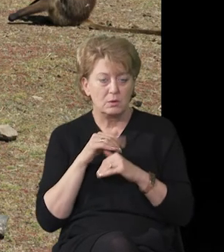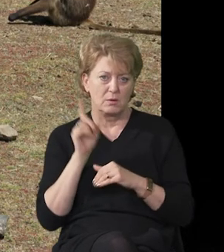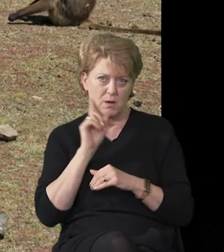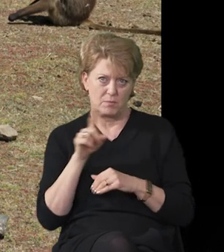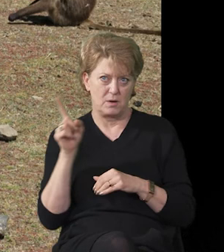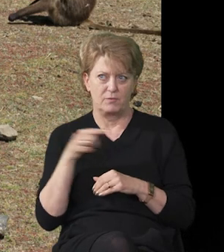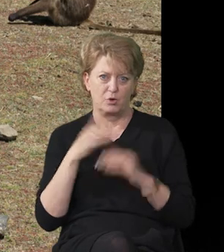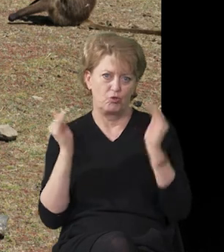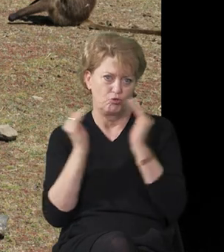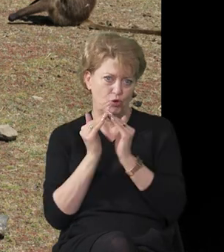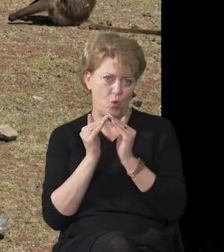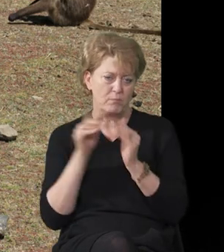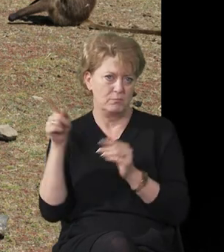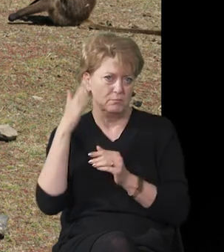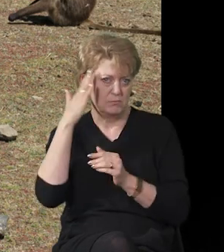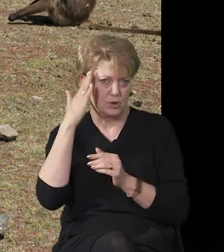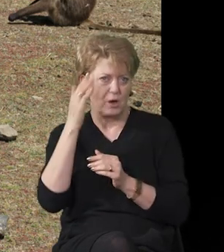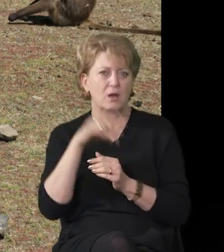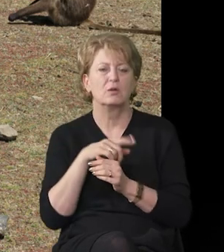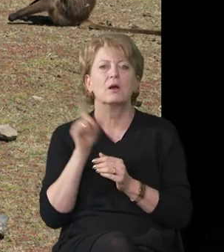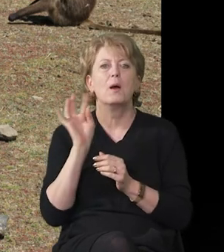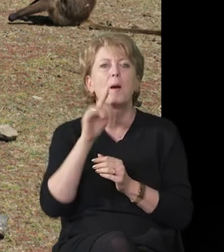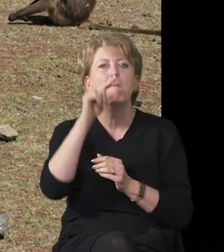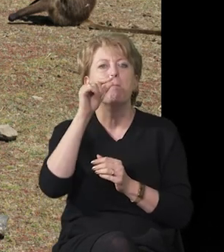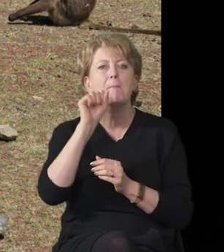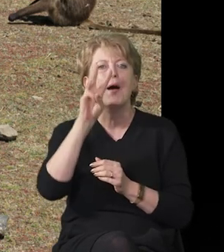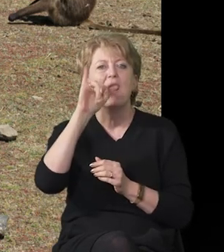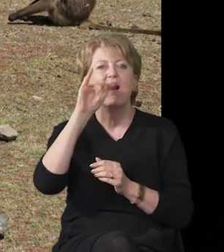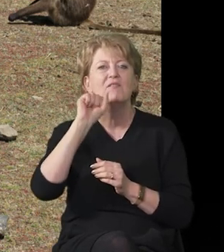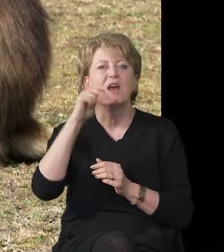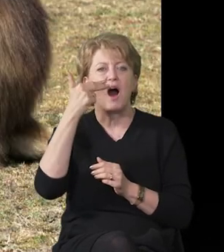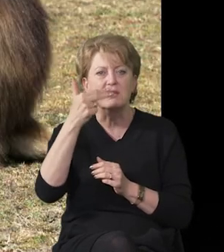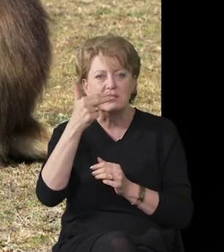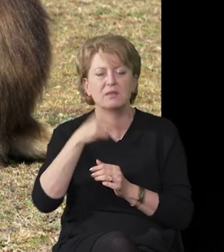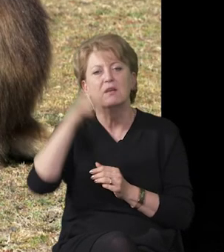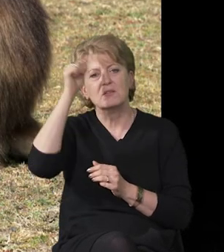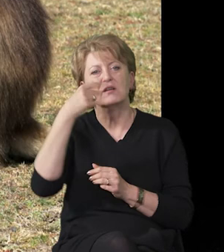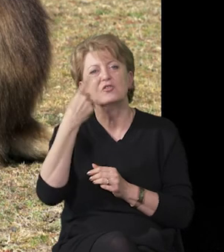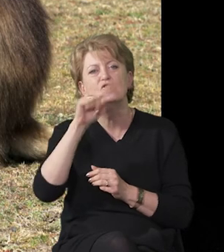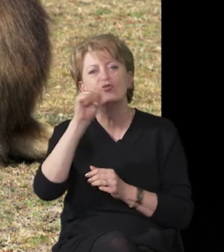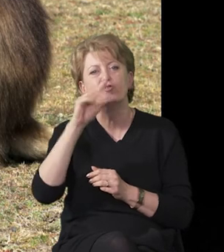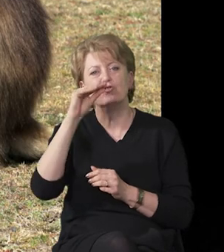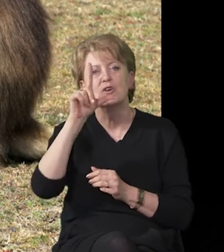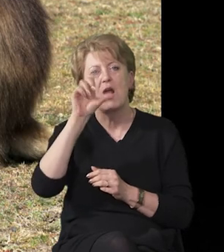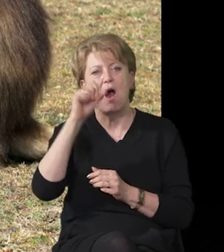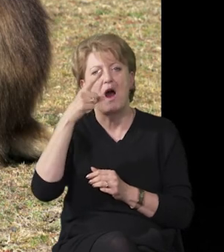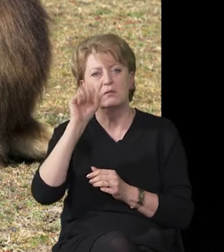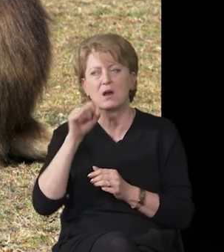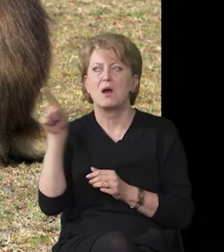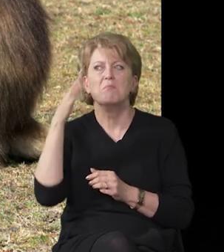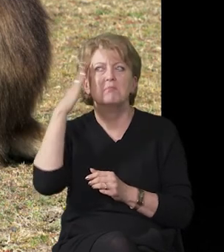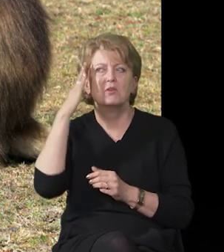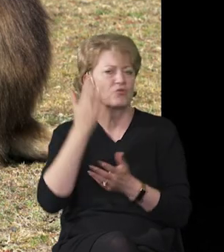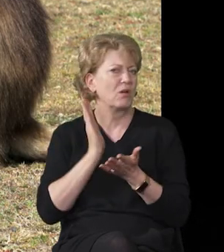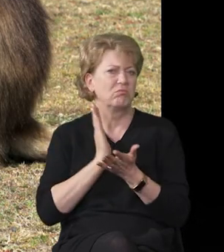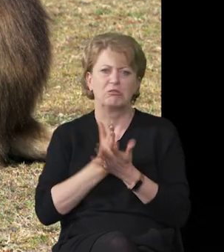tam dżelat, czyli tych endemicznych pawianów dżelada, które zamieszkują tylko w Etiopii. Tak wyglądają